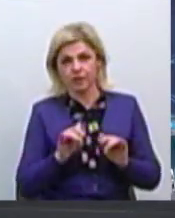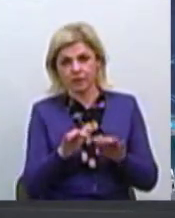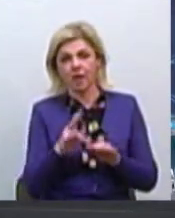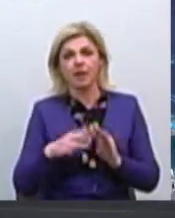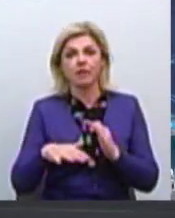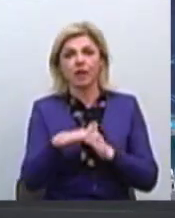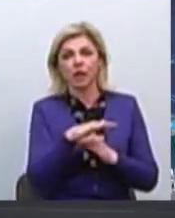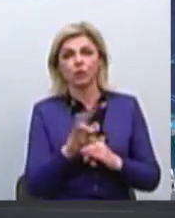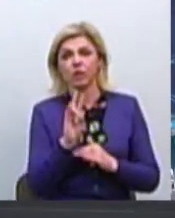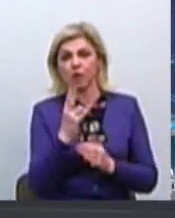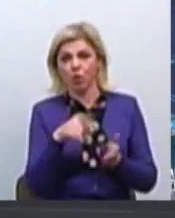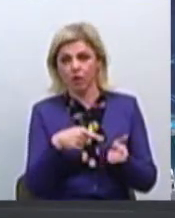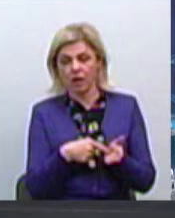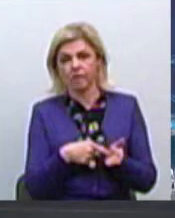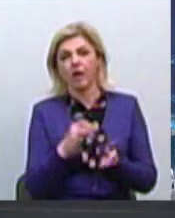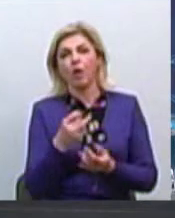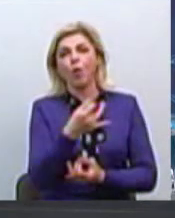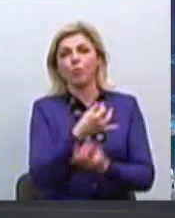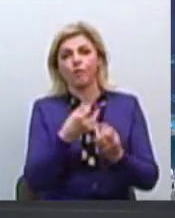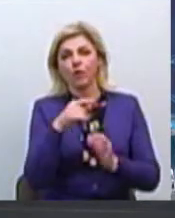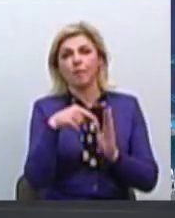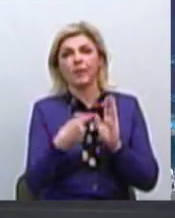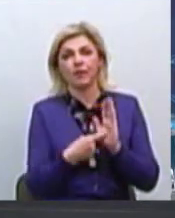Миколаєва. Обговорено питання